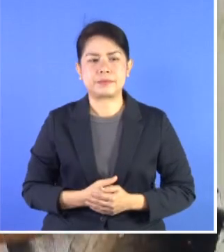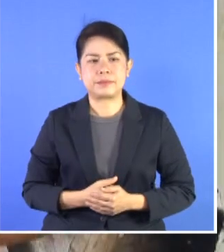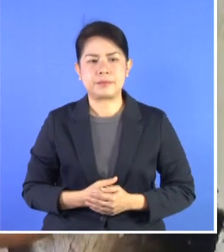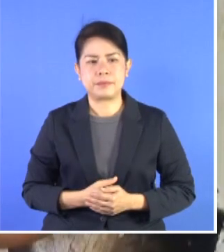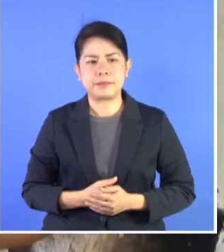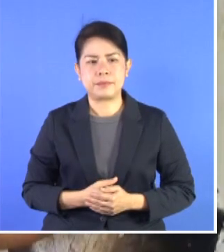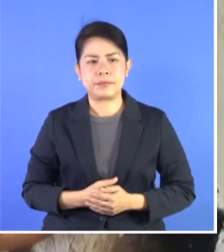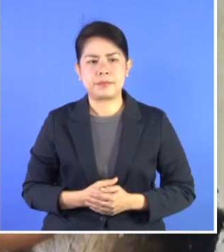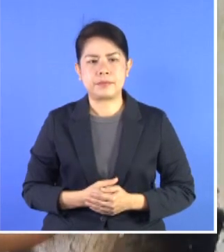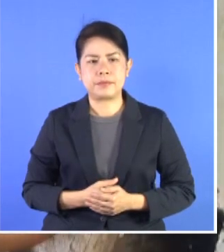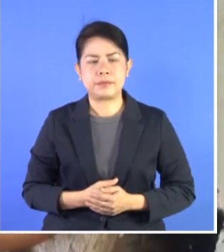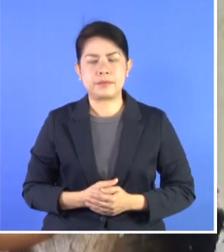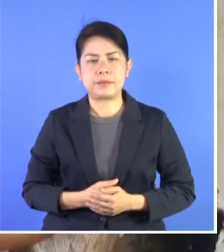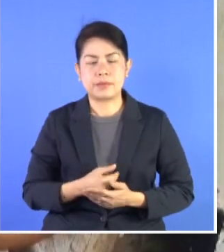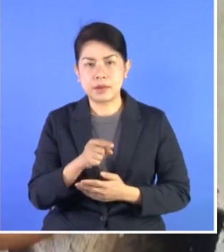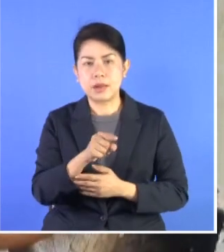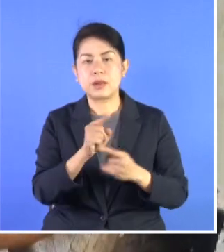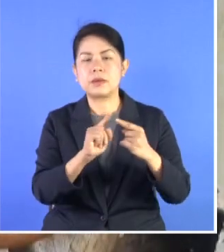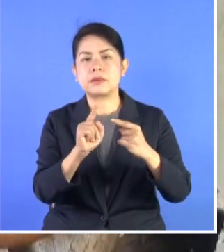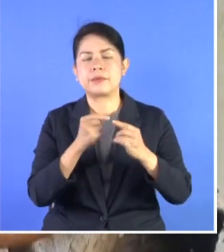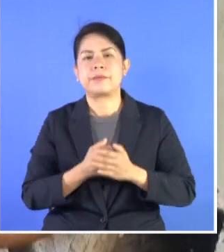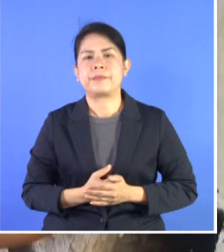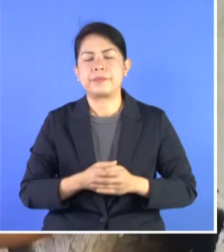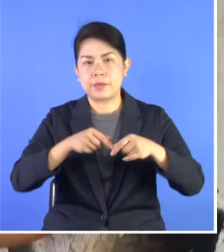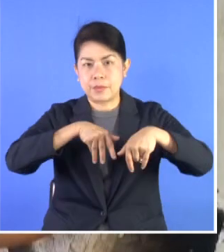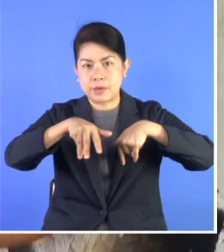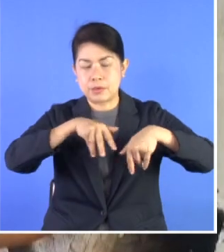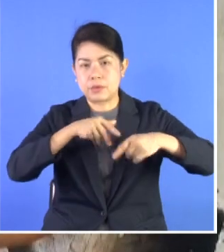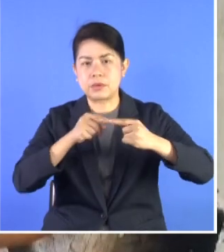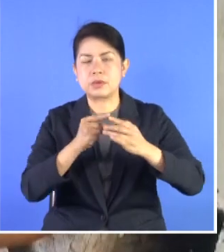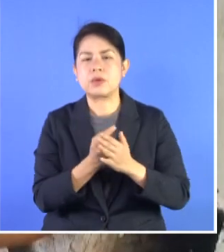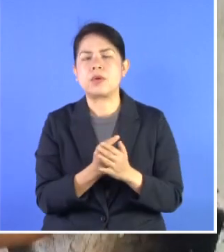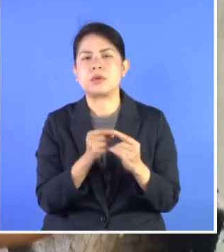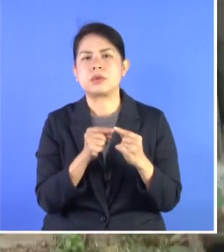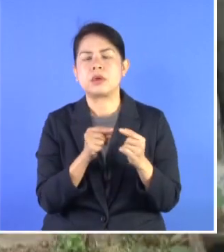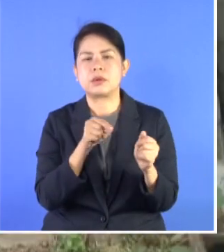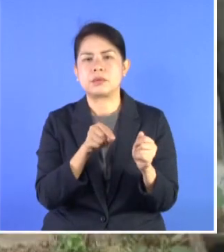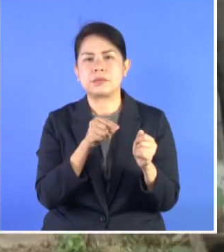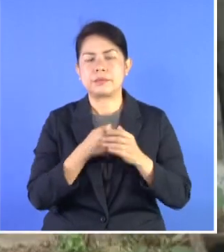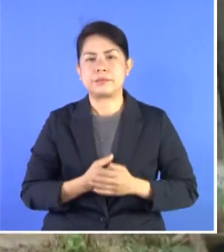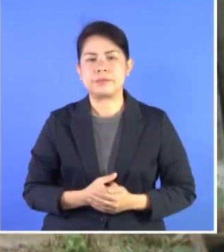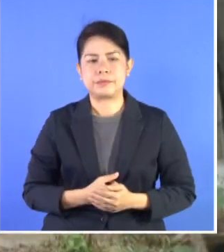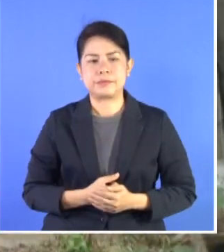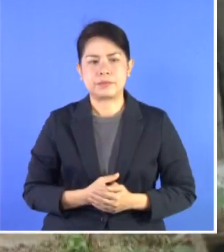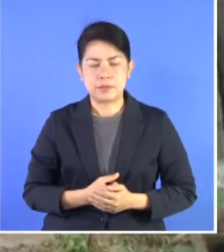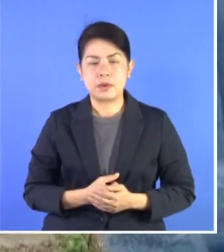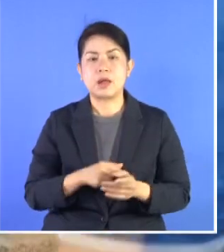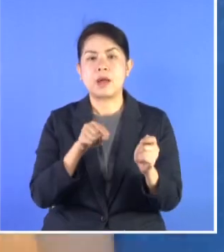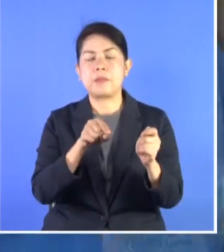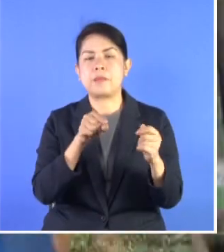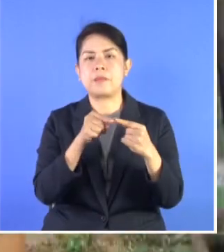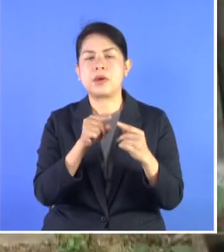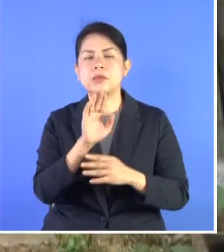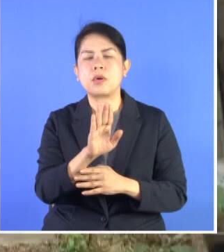นี่นะครับอยู่ที่ชาวบ้านบ้านตั้มเหล่าตำบลบ้านตั้ม อยู่ที่พะเยาเนี่ยนะ